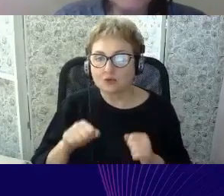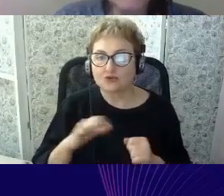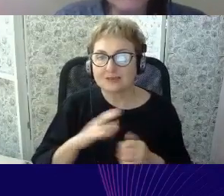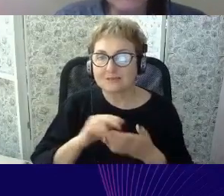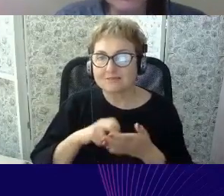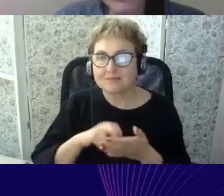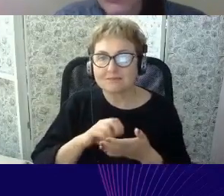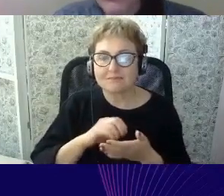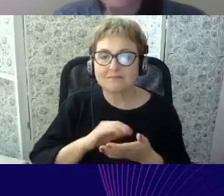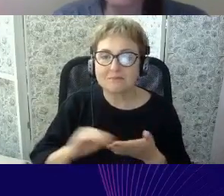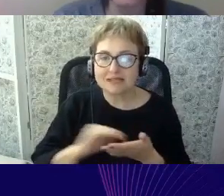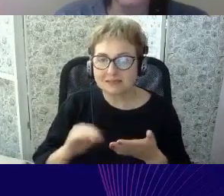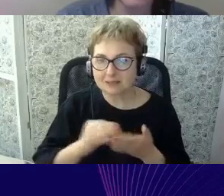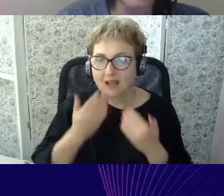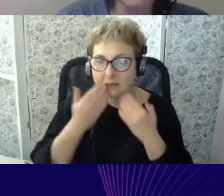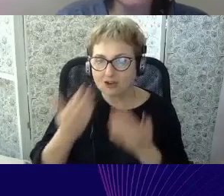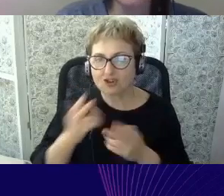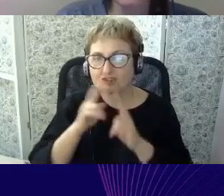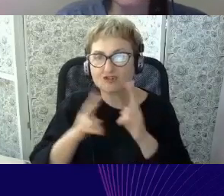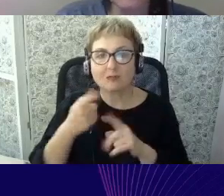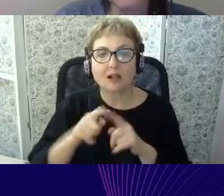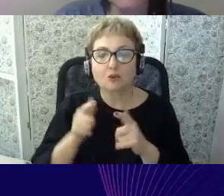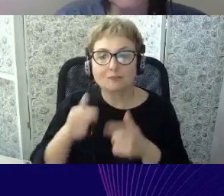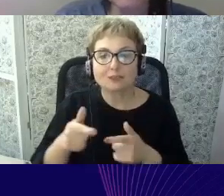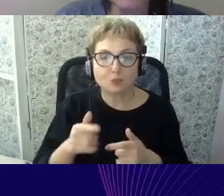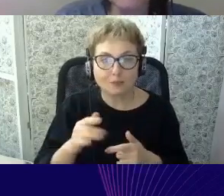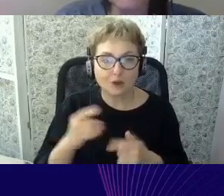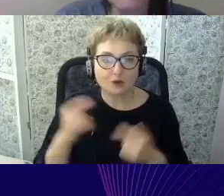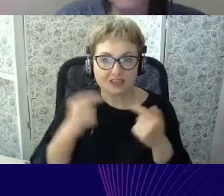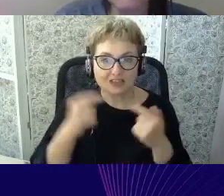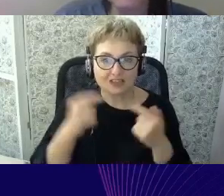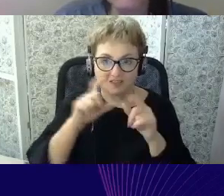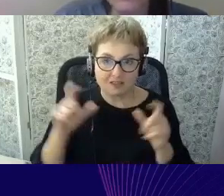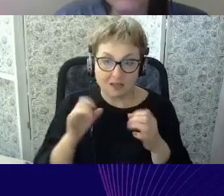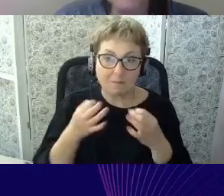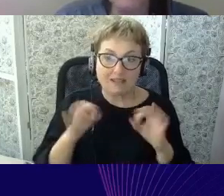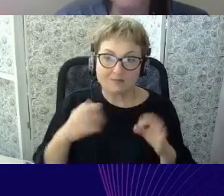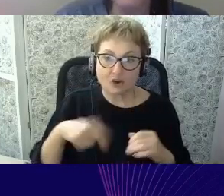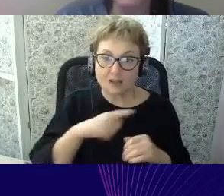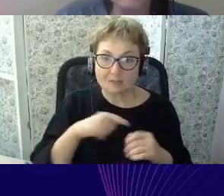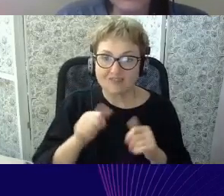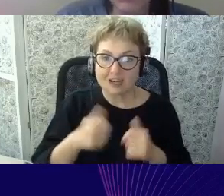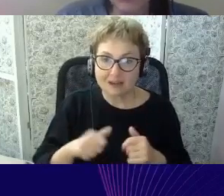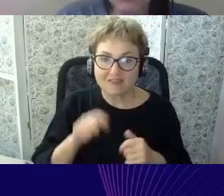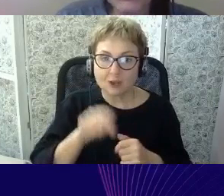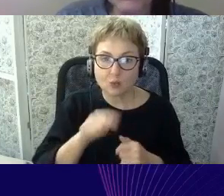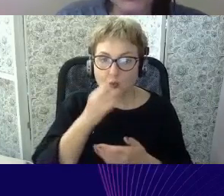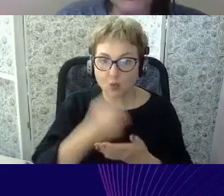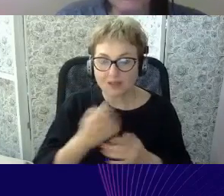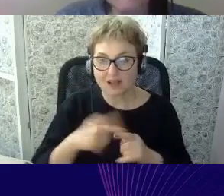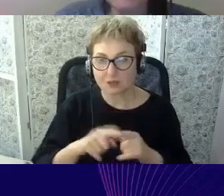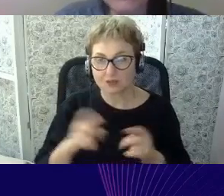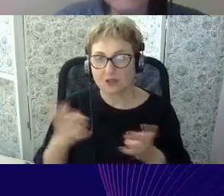быть, письменные обращения, в том числе жалобы, которые поступают в соответствующее ведомство, позволят нам сформировать тот опыт,